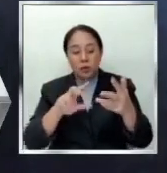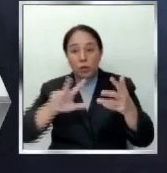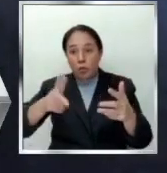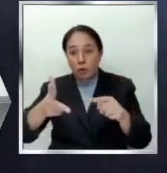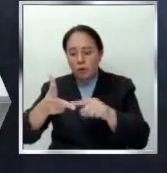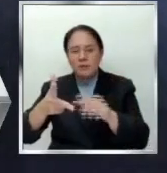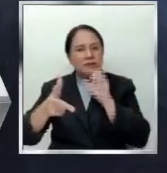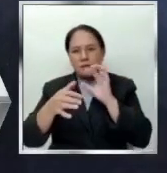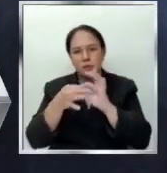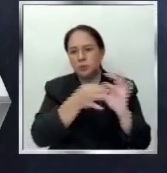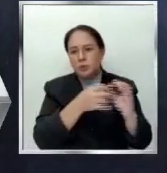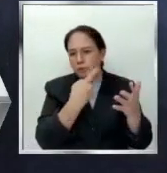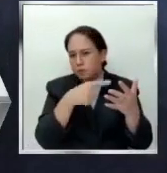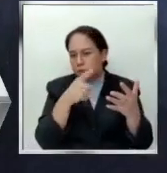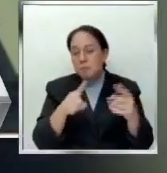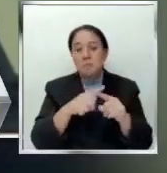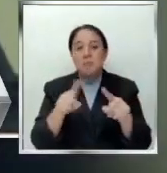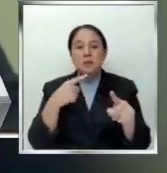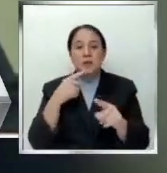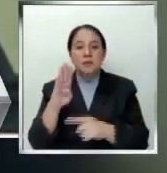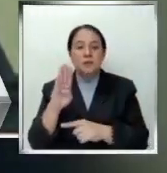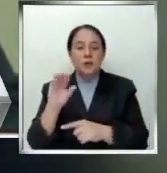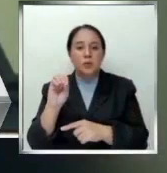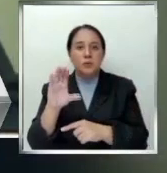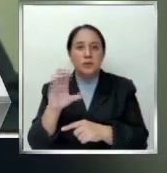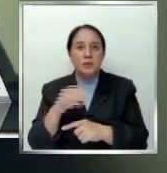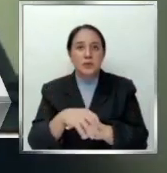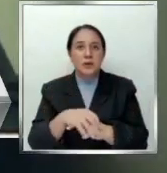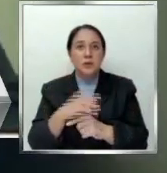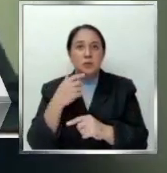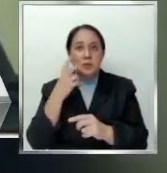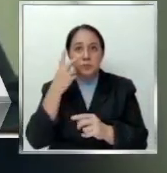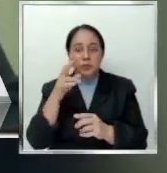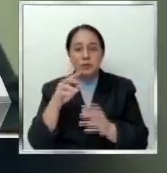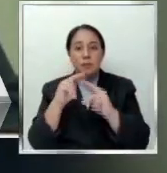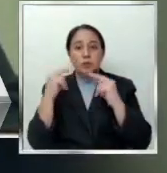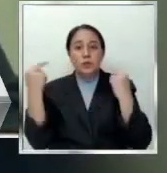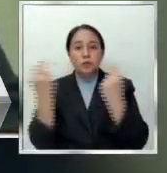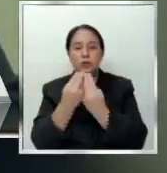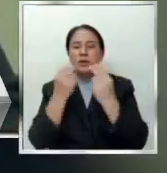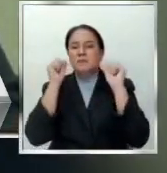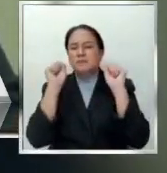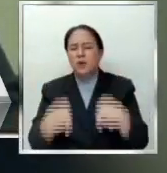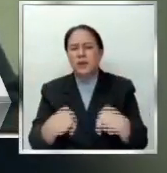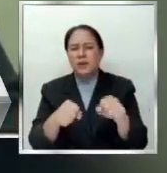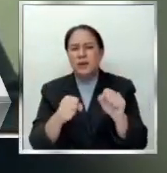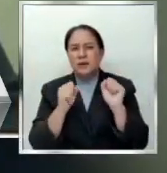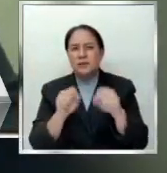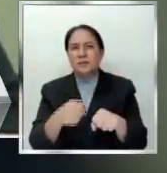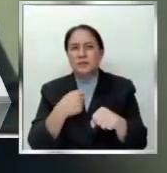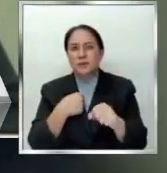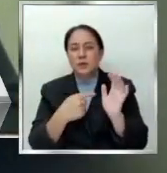na tinambangan, pero ayon sa BOC, yung kasing posisyon niya susceptible yan sa mga tinatawag naming show cause murders,